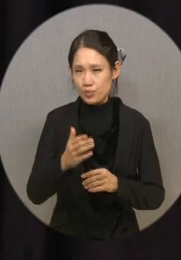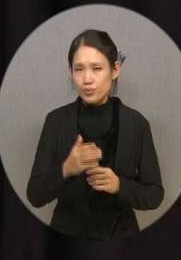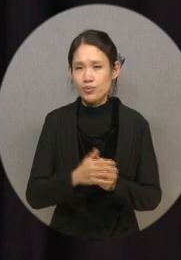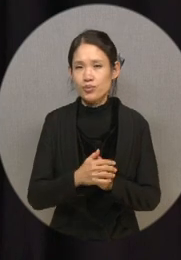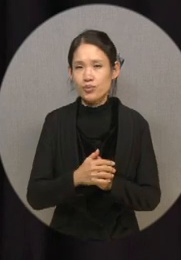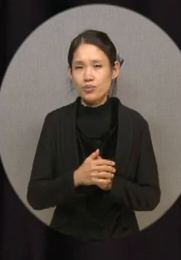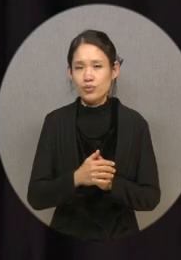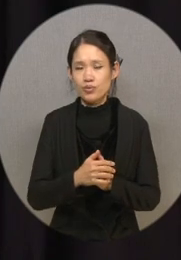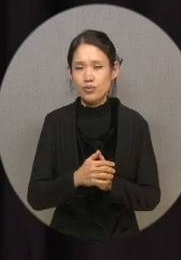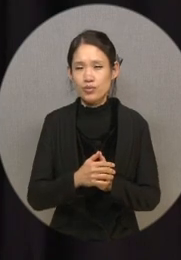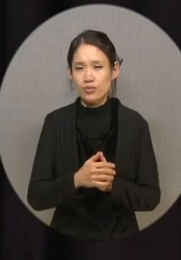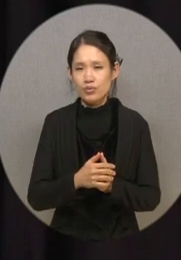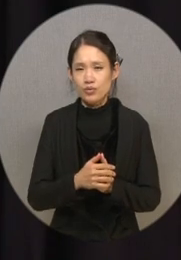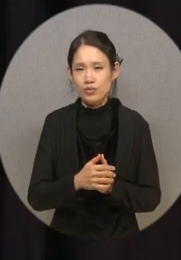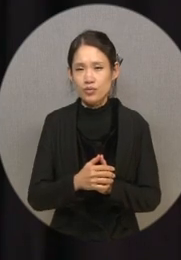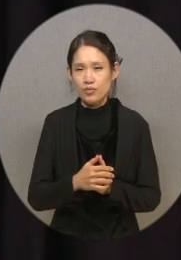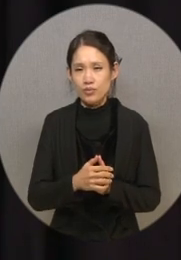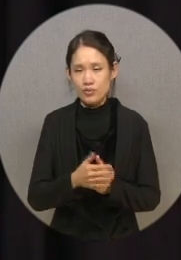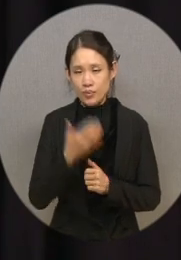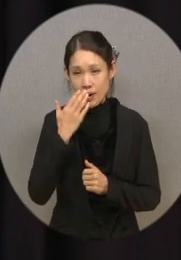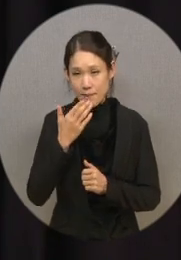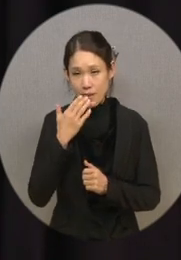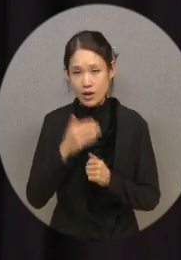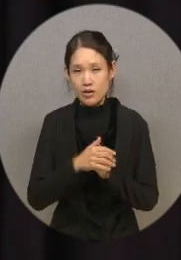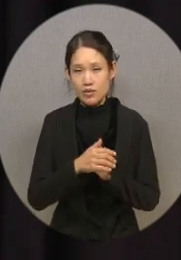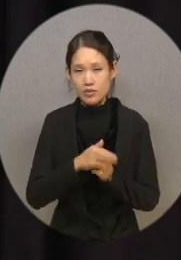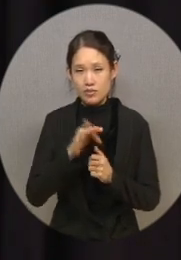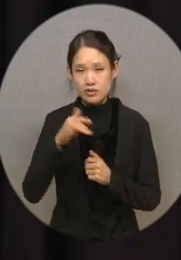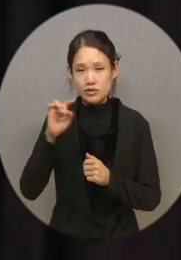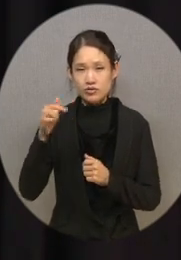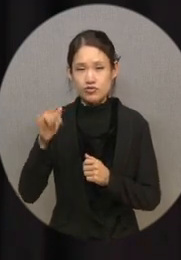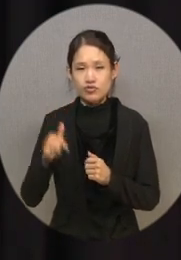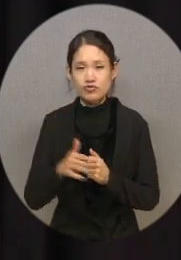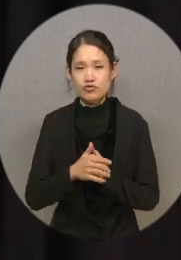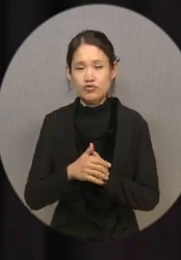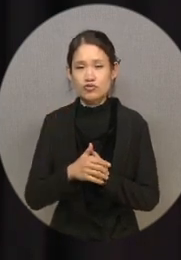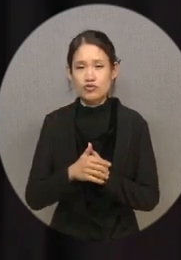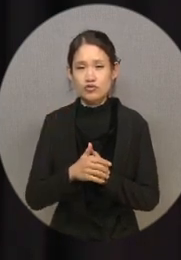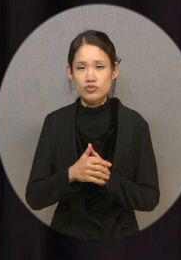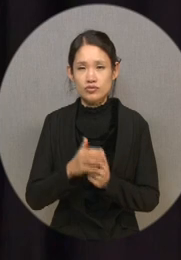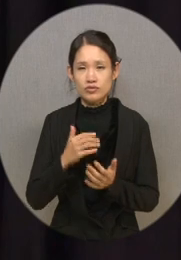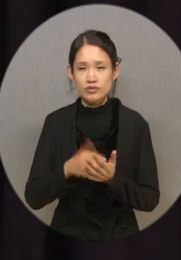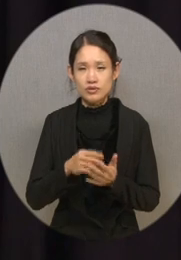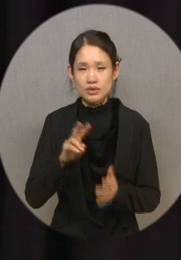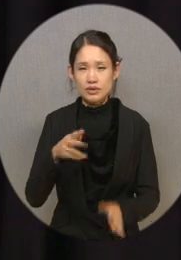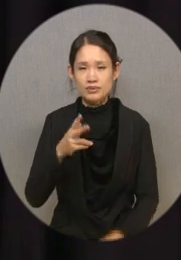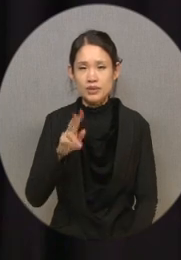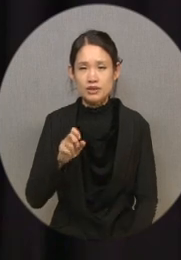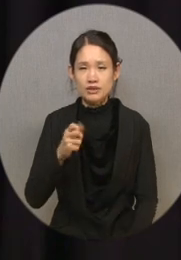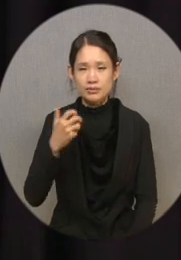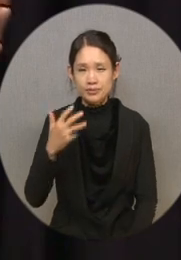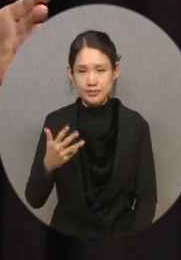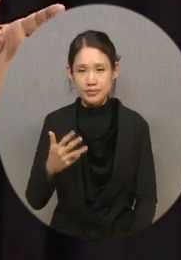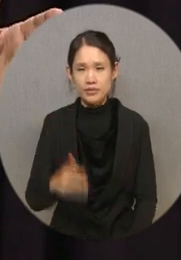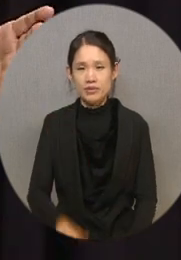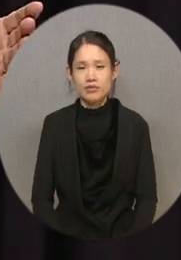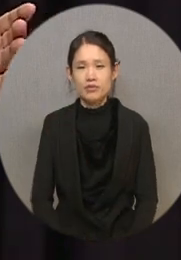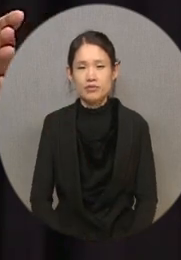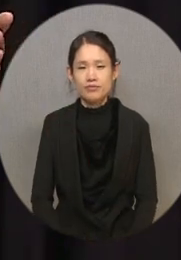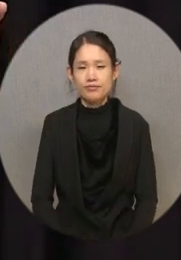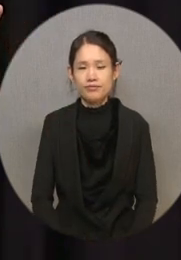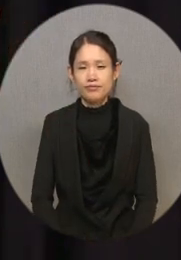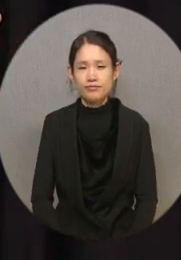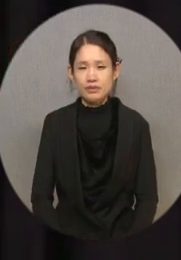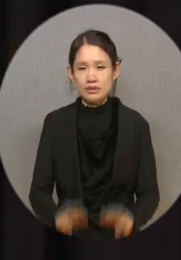모두 설치를 할 수 있다. 그러니까 시군구가 우리나라가 모두 228개가 되거든요. 그런데 예. 저희들은